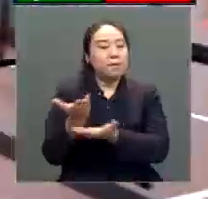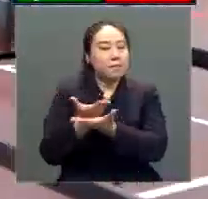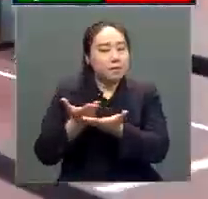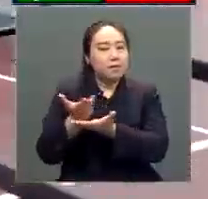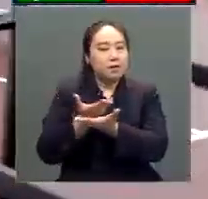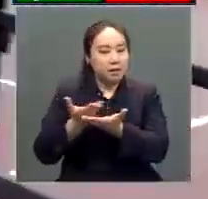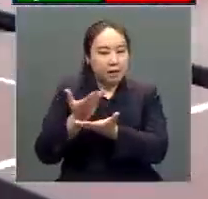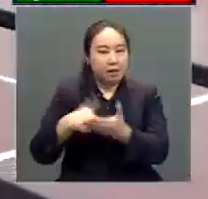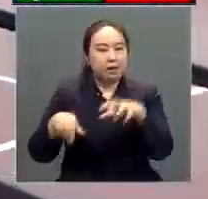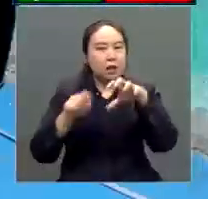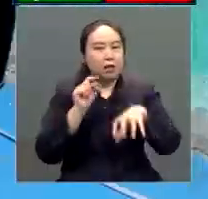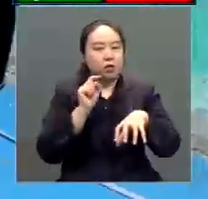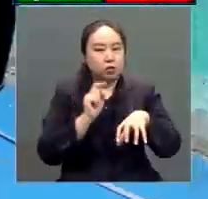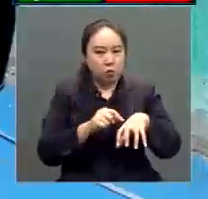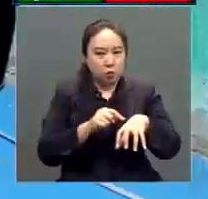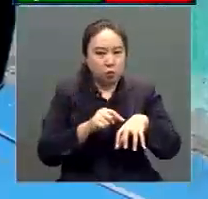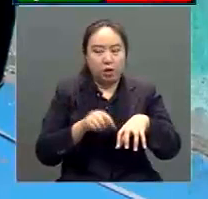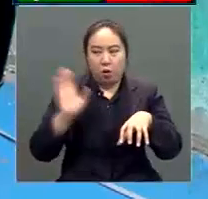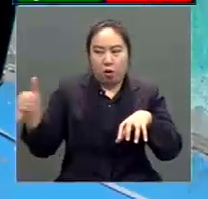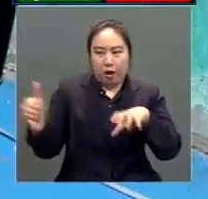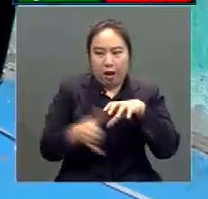กลครับด้วยเขาจะพิจารณาการใช้ส่วน Localความเป็นทีนจากจำนวนผู้เข้าพักและความเหมาะสมของสถานที่ก็จะแยกผู้เข้ากับตัวเพื่อสังเกตอาการตามสีมีสีเหลืองสีแดงและสีเขียวครับ